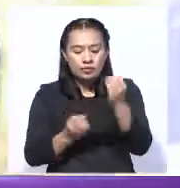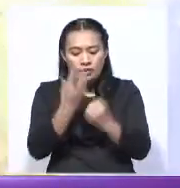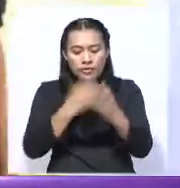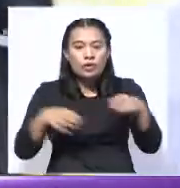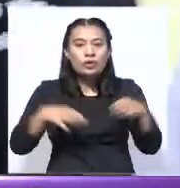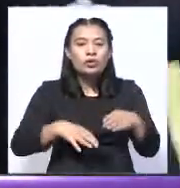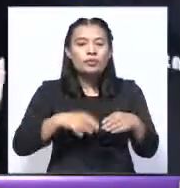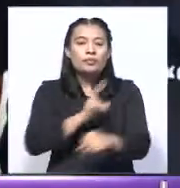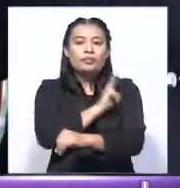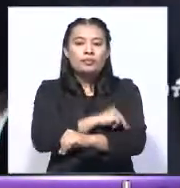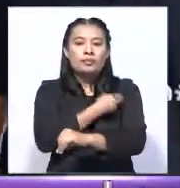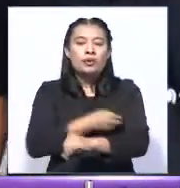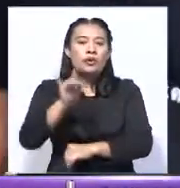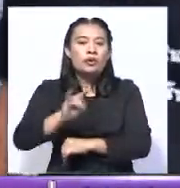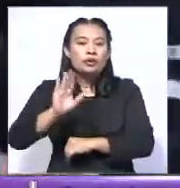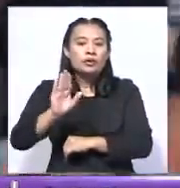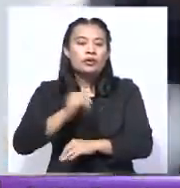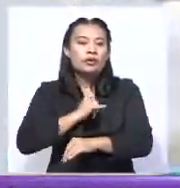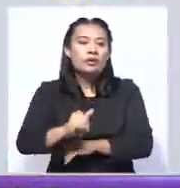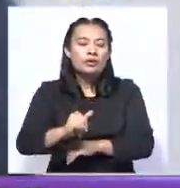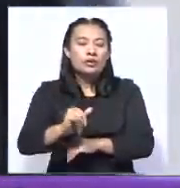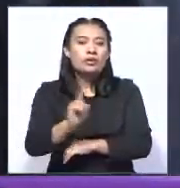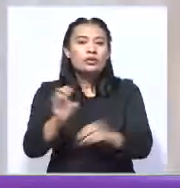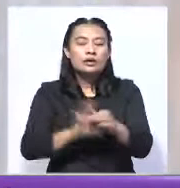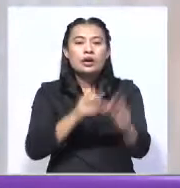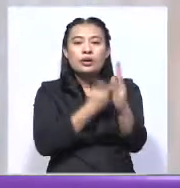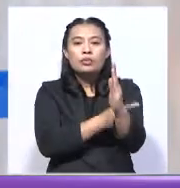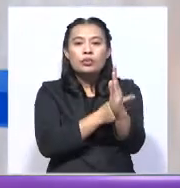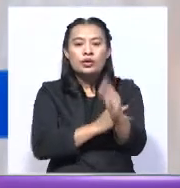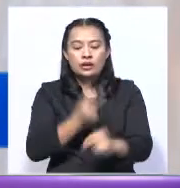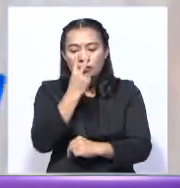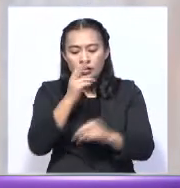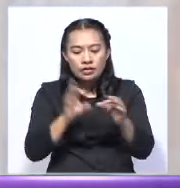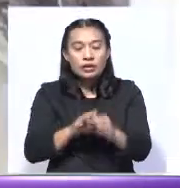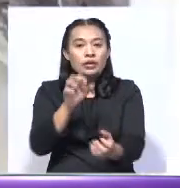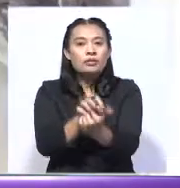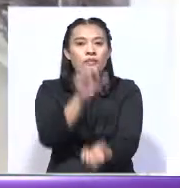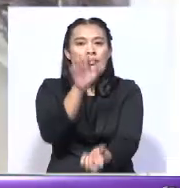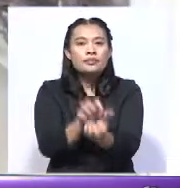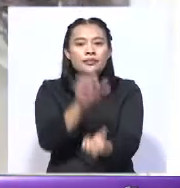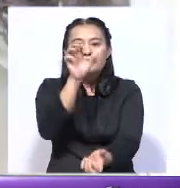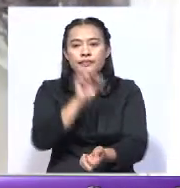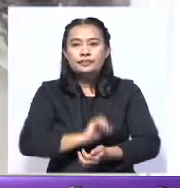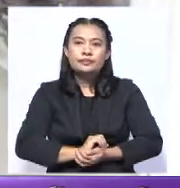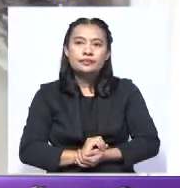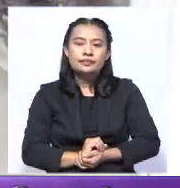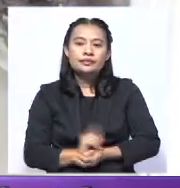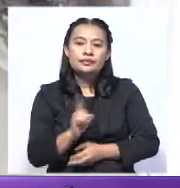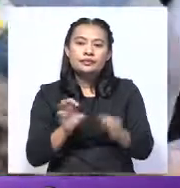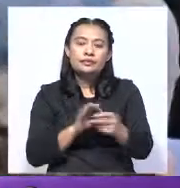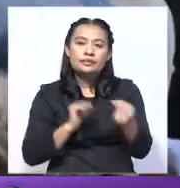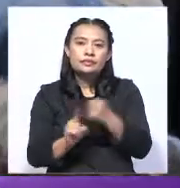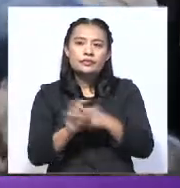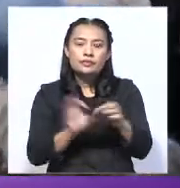ดินทางไปที่ศูนย์วิจัยและพัฒนาประมงชายฝั่งภูเก็ตเพื่อร่วมพิสูจน์จระเข้เลพังที่ถูกจับได้ระบุเป็นจระเ